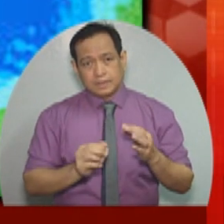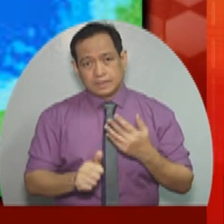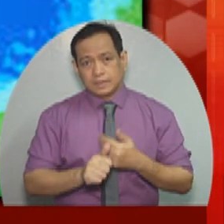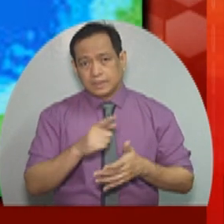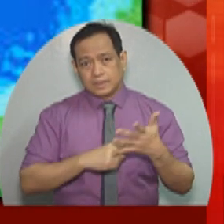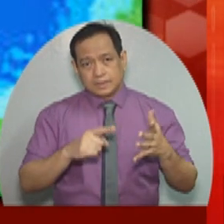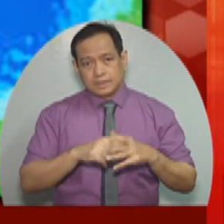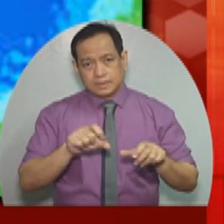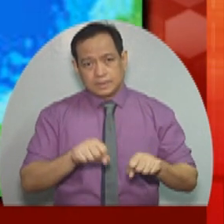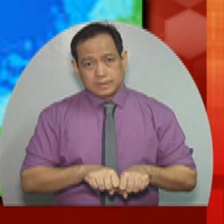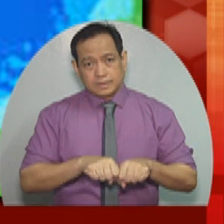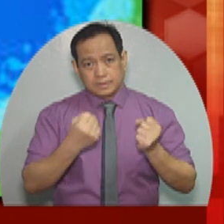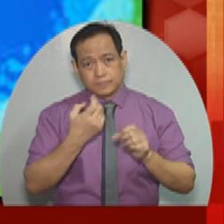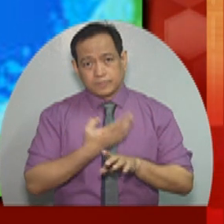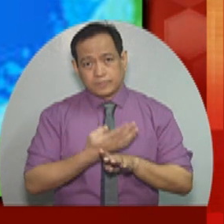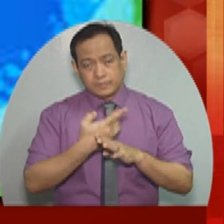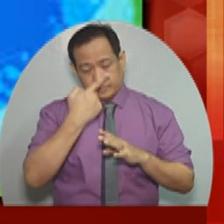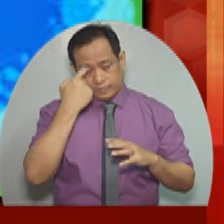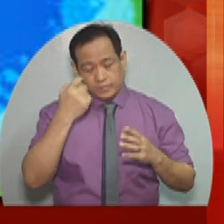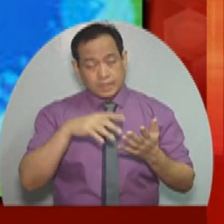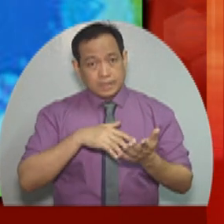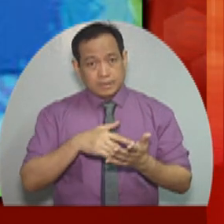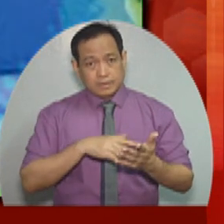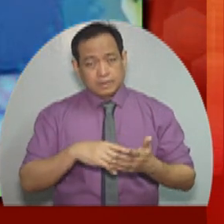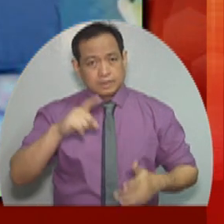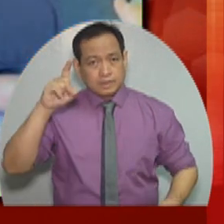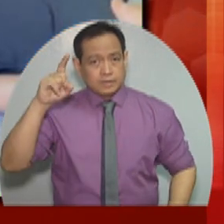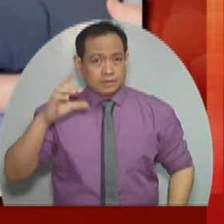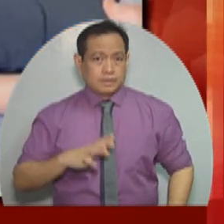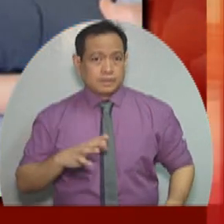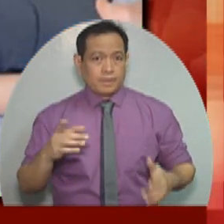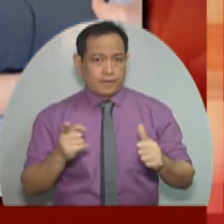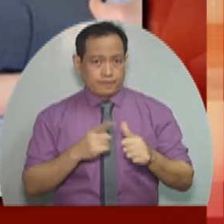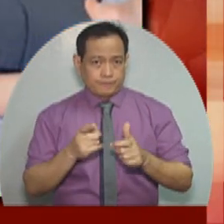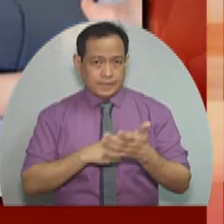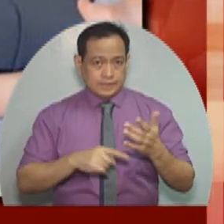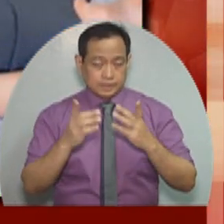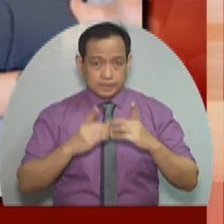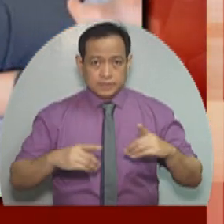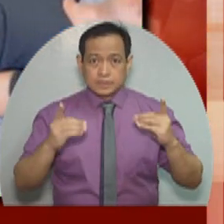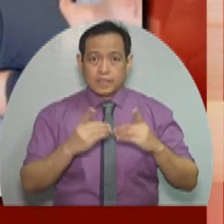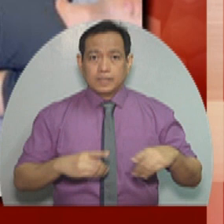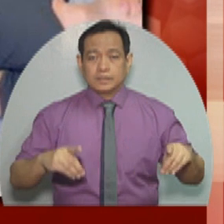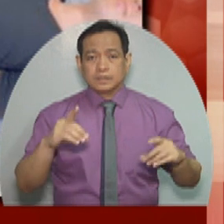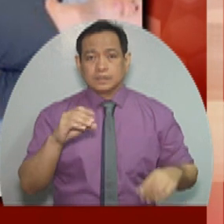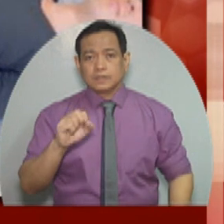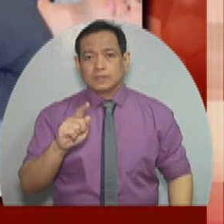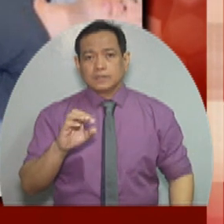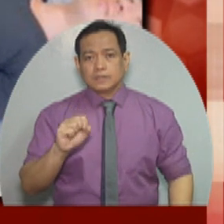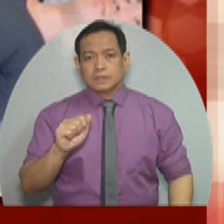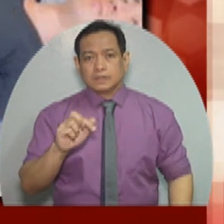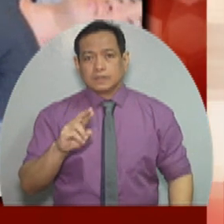ito, maaaring mabali ang buto sa sobrang hina nito. X-ray ang unang ginagawa na pag-diagnose